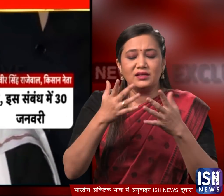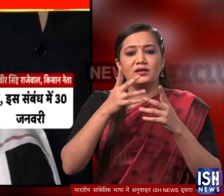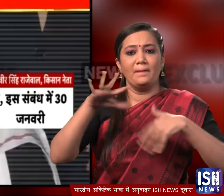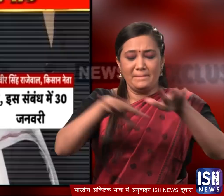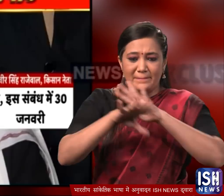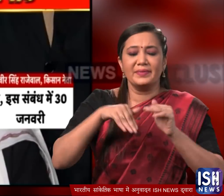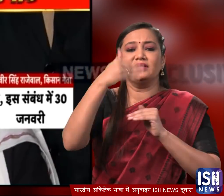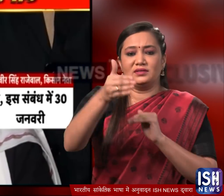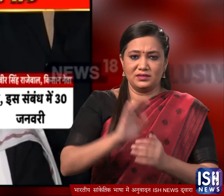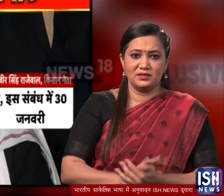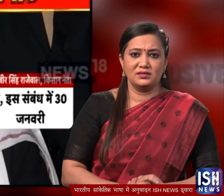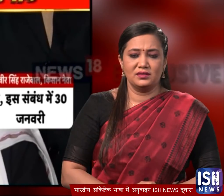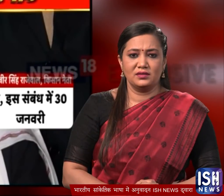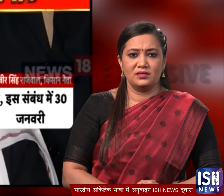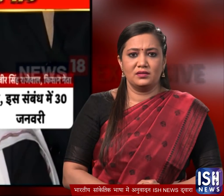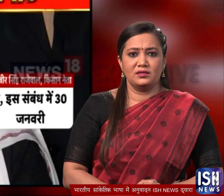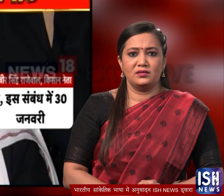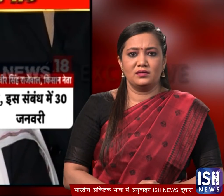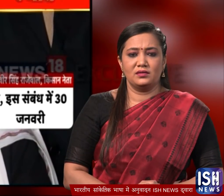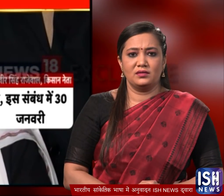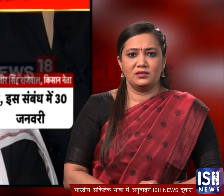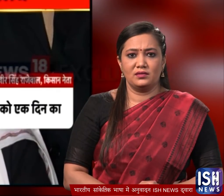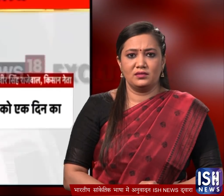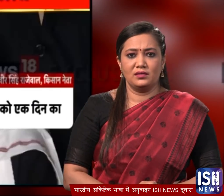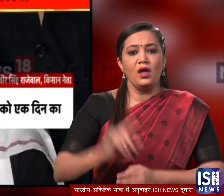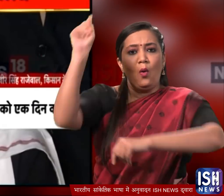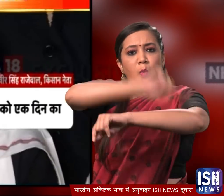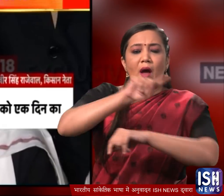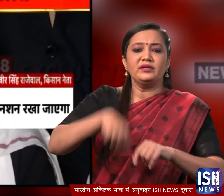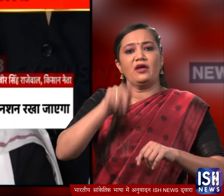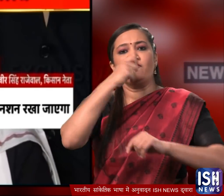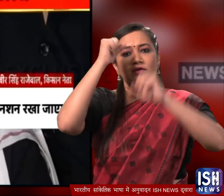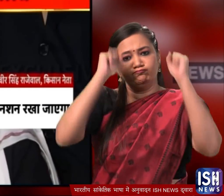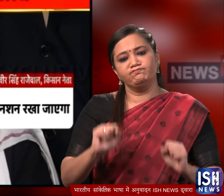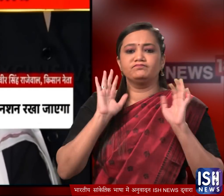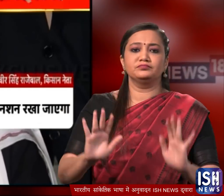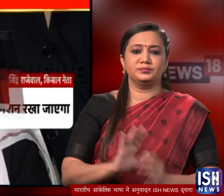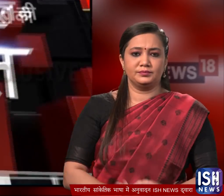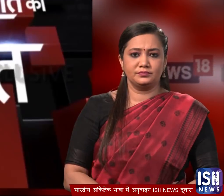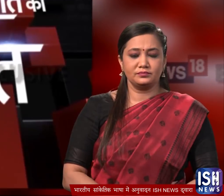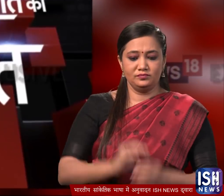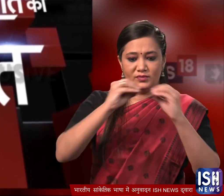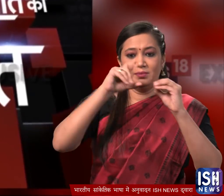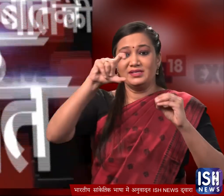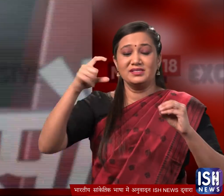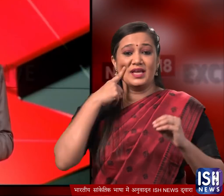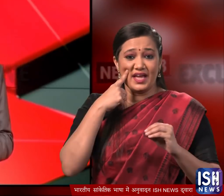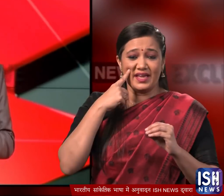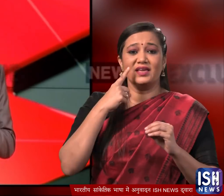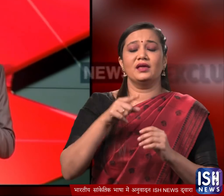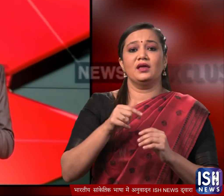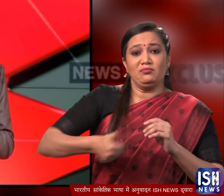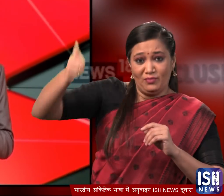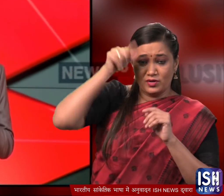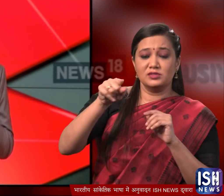पोस्टपोन कर दिया है कि इस संबंध में 30 जनवरी को एक दिन का अनशन रखा जाएगा।